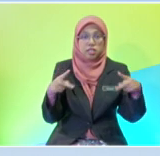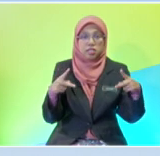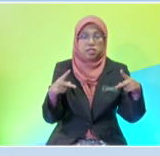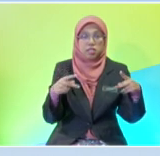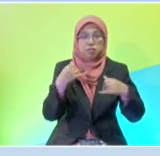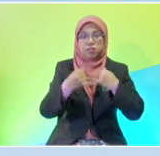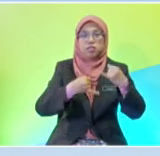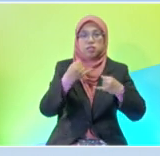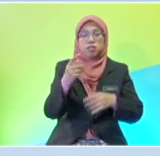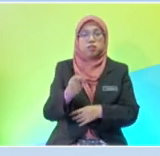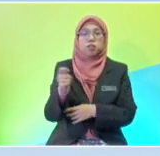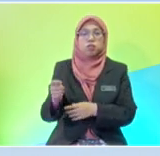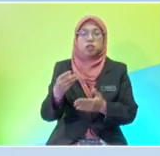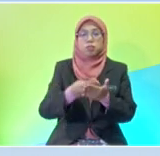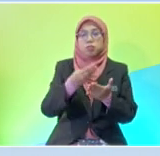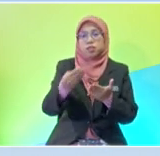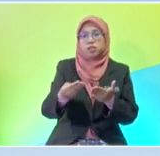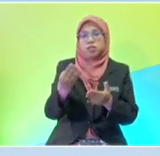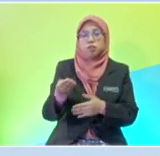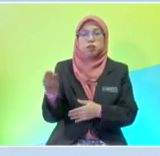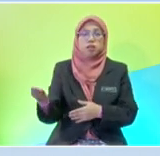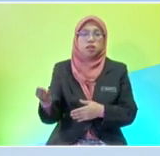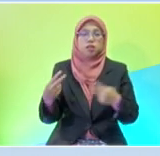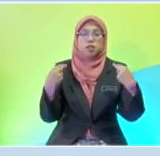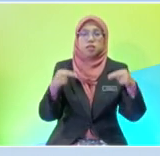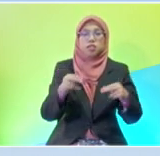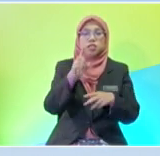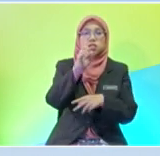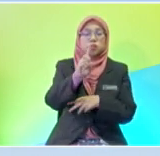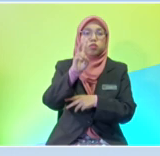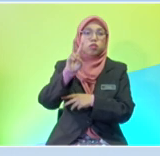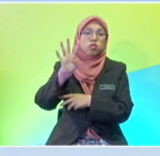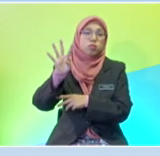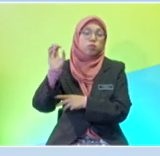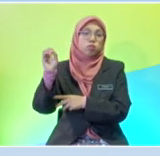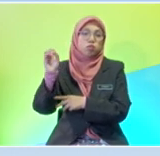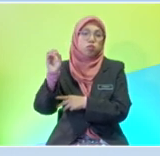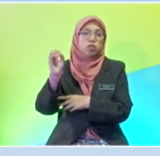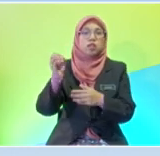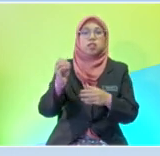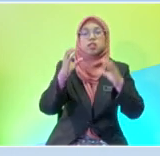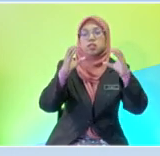perebut membeli barang Niaga 1540 secara kredit